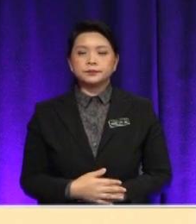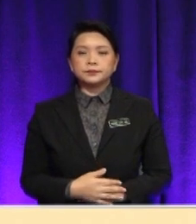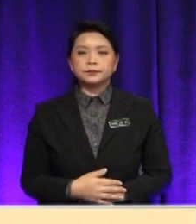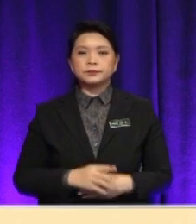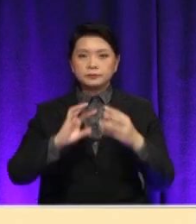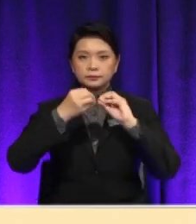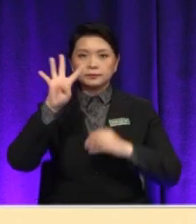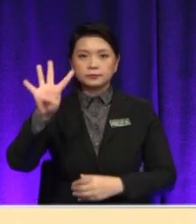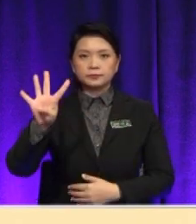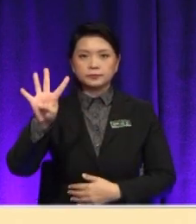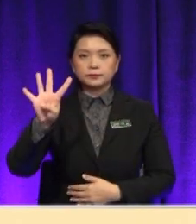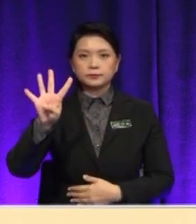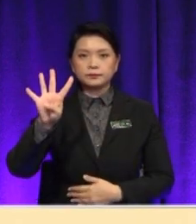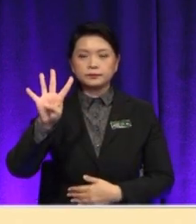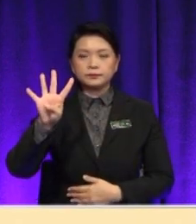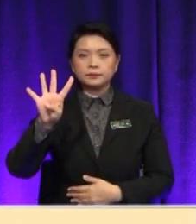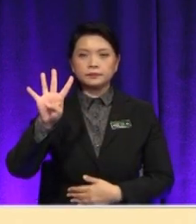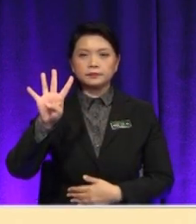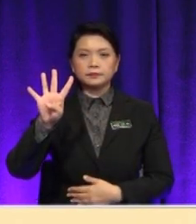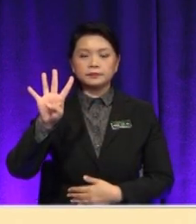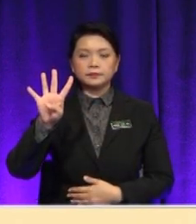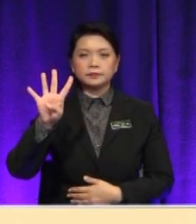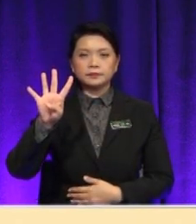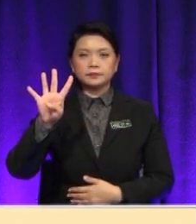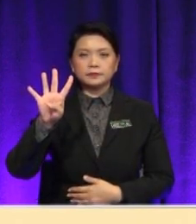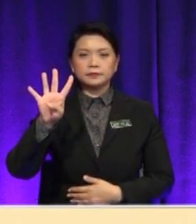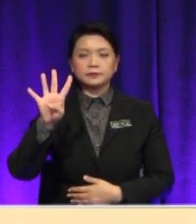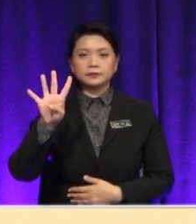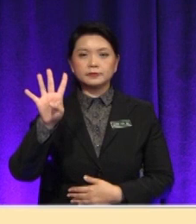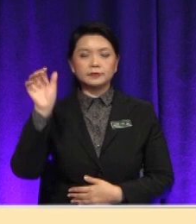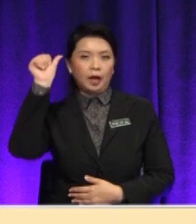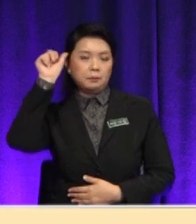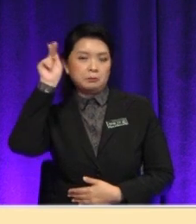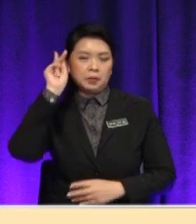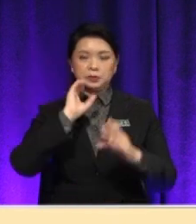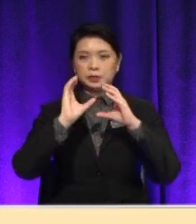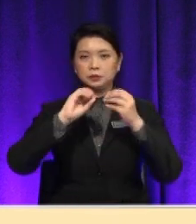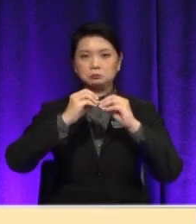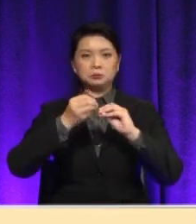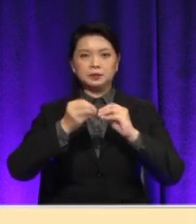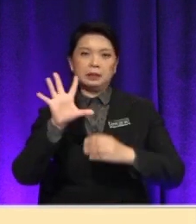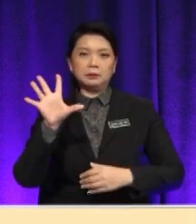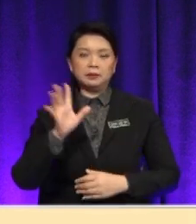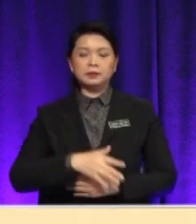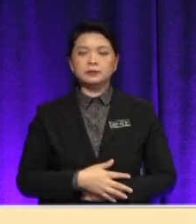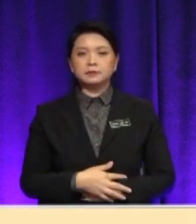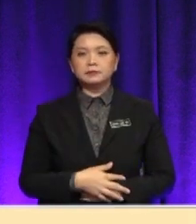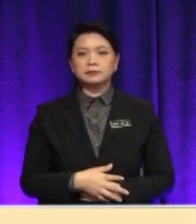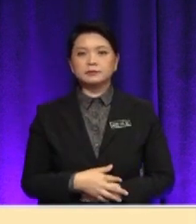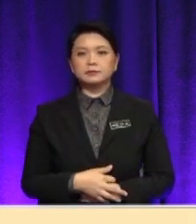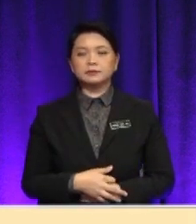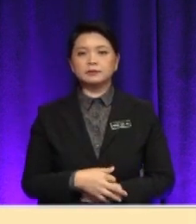Nombor 4 cikgu. Ya ke ni? Saya rasa nombor 5 lah cikgu. Nombor 5 kan? Sepatutnya sebelah lagi. Okey, dia kata